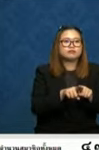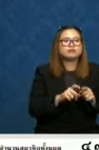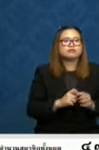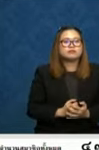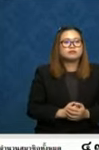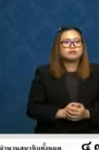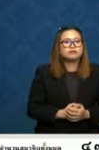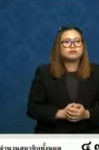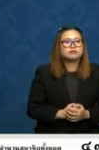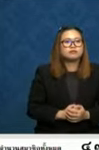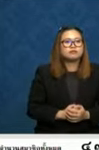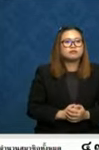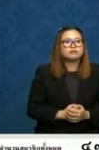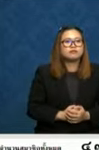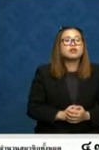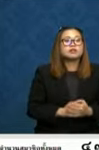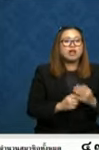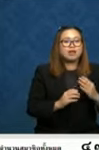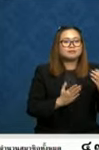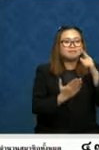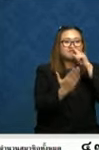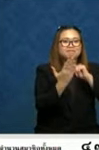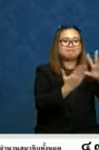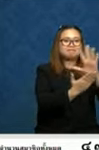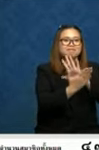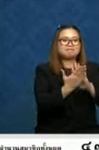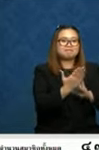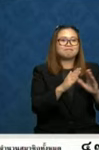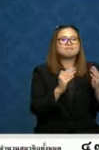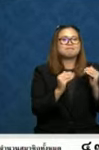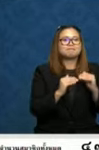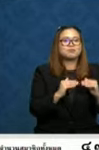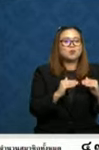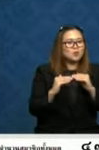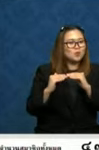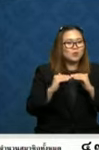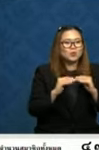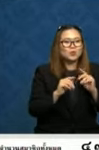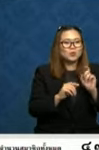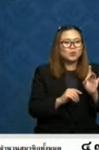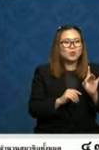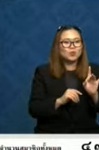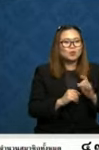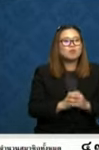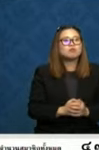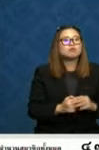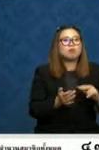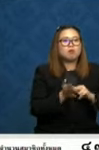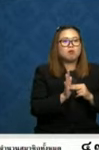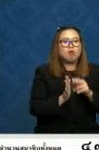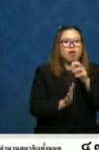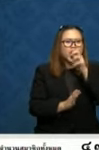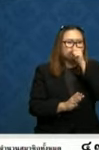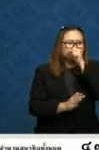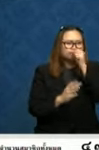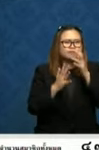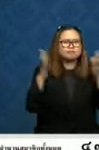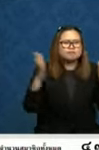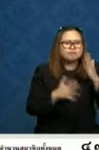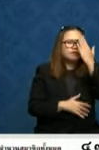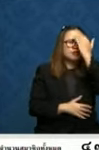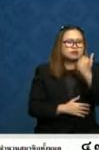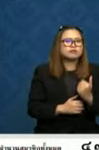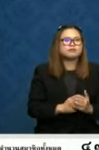ค่ะถ้าเป็นเรื่องความมั่นคงดิฉันเข้าใจแต่นี่ดูแล้วบางอย่างก็ไม่ใช่ค่ะแต่ท่านกำลังทำให้เรื่องพวกนี้เป็นเรื่องที่ลับมากๆเกินความจำเป็น